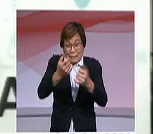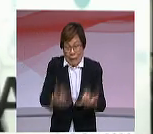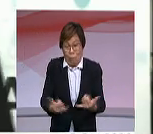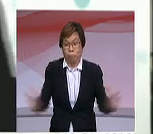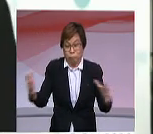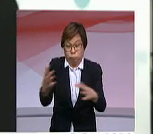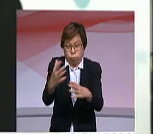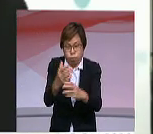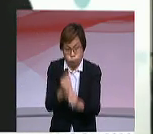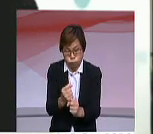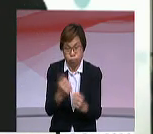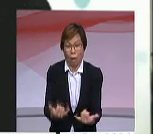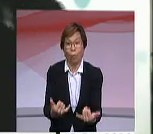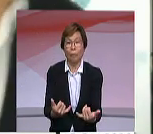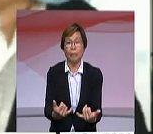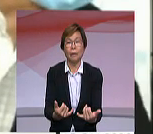hari ini kita